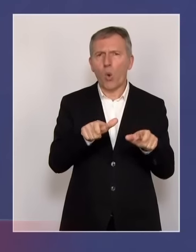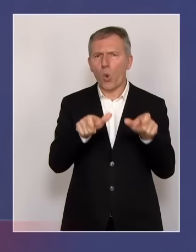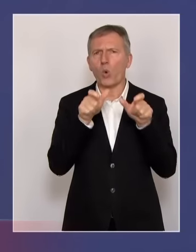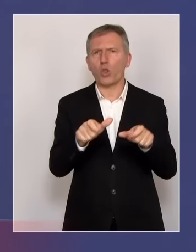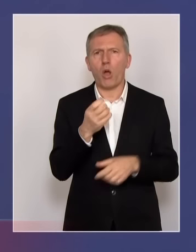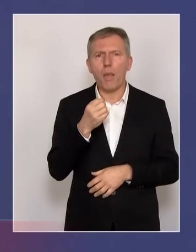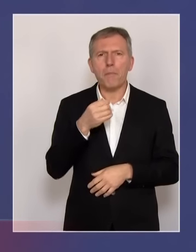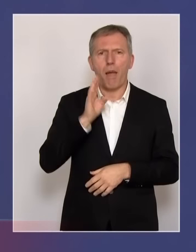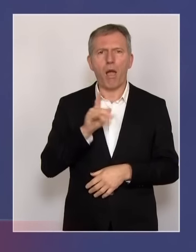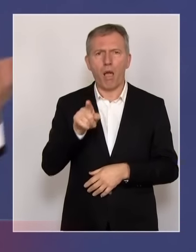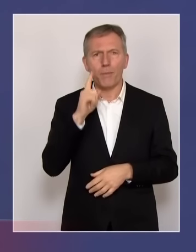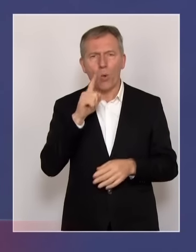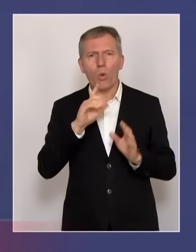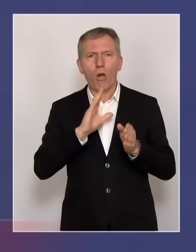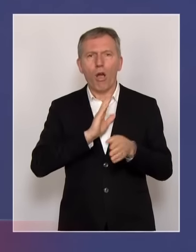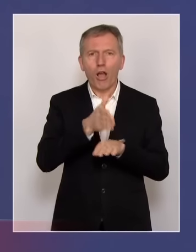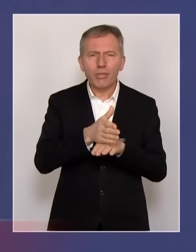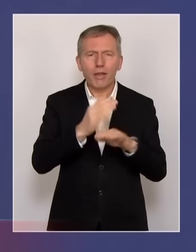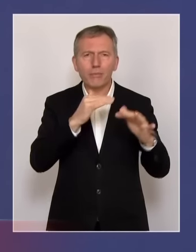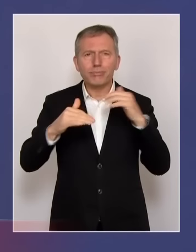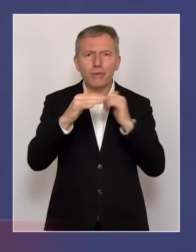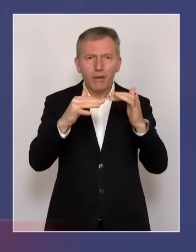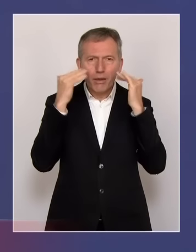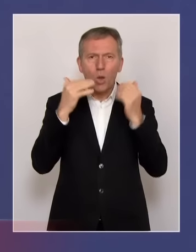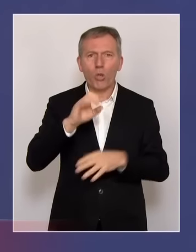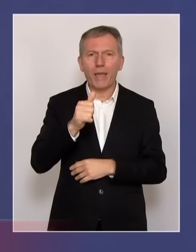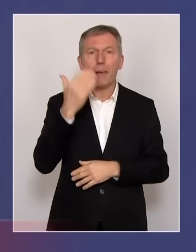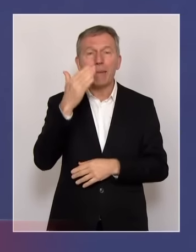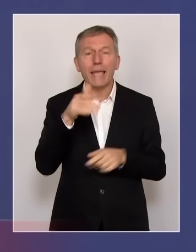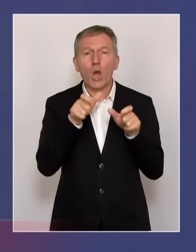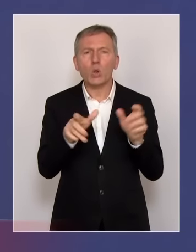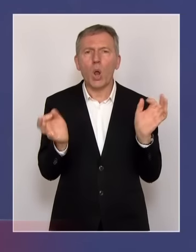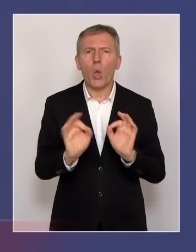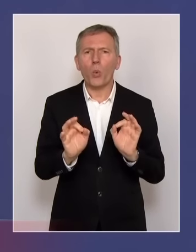espace numérique parce que c'est un accès si on n'en contrôle pas les contenus